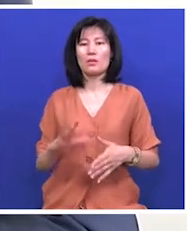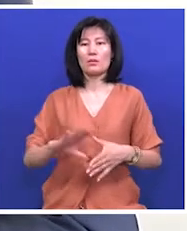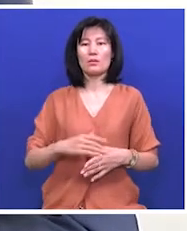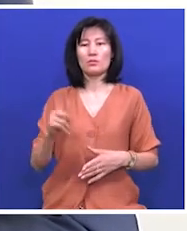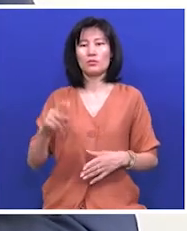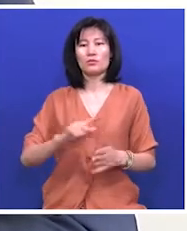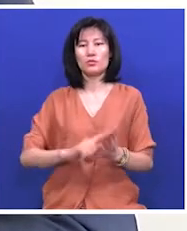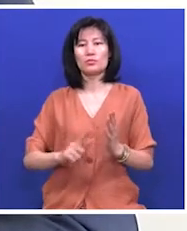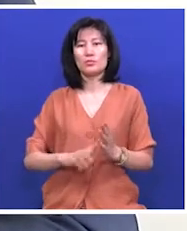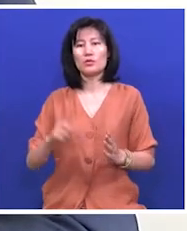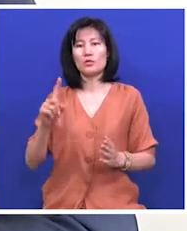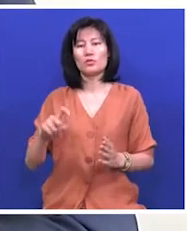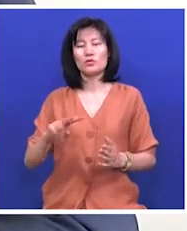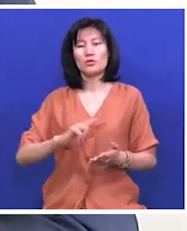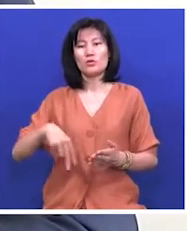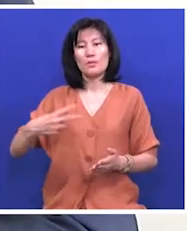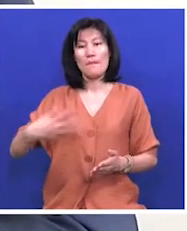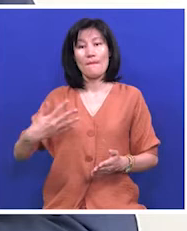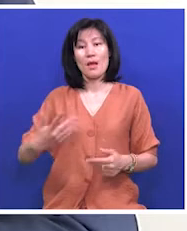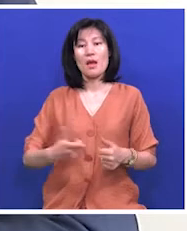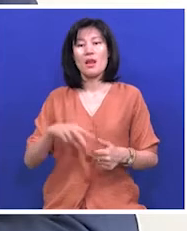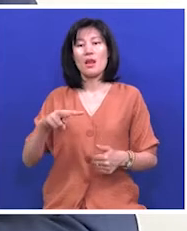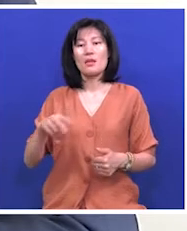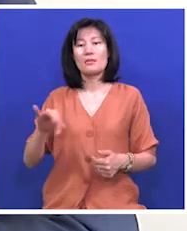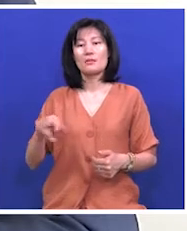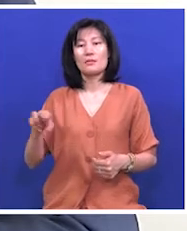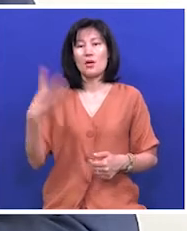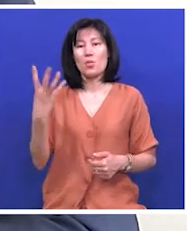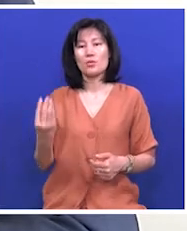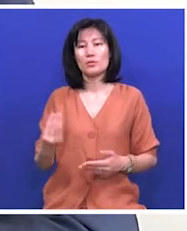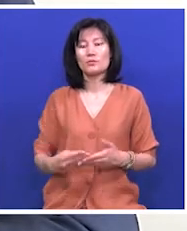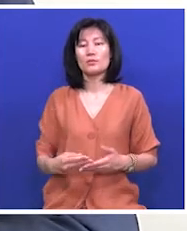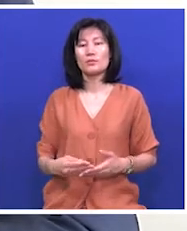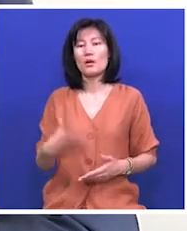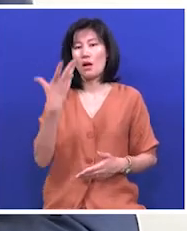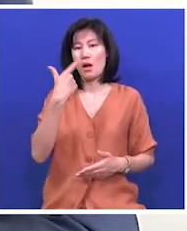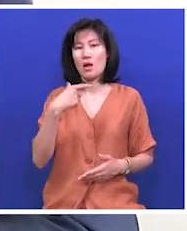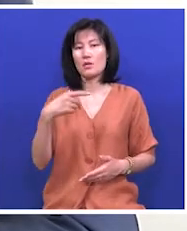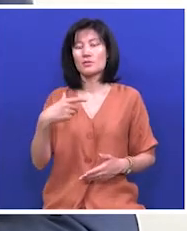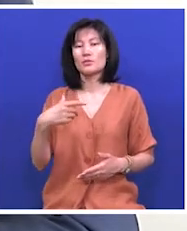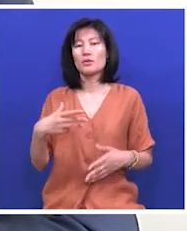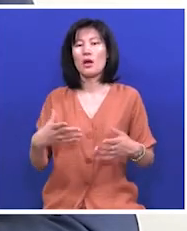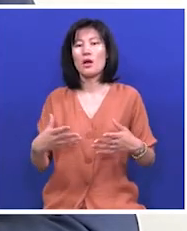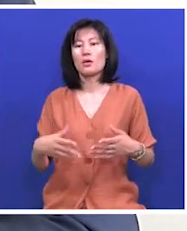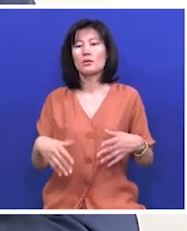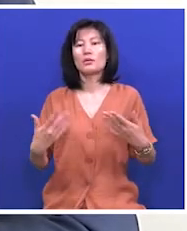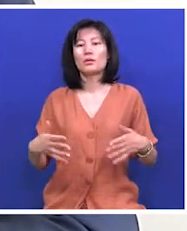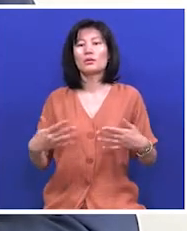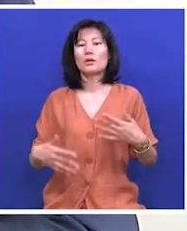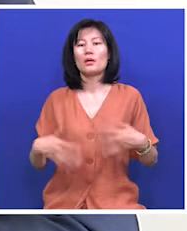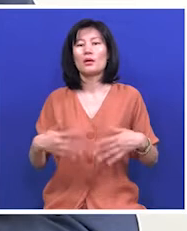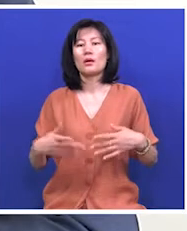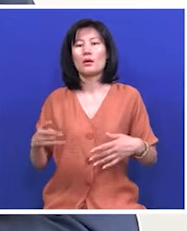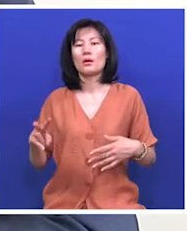аты бар. 177, 125 деген сияқты. Осы линия өшті, ол жерде қанша абонент, қанша жеке